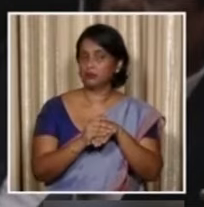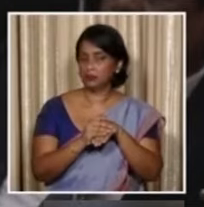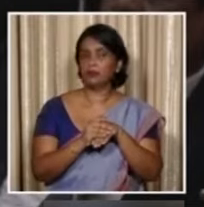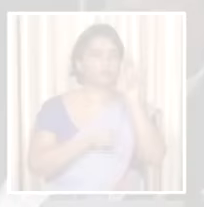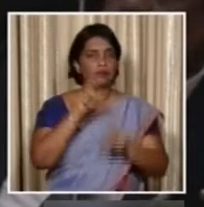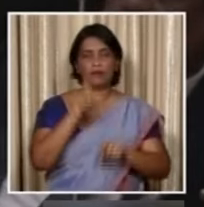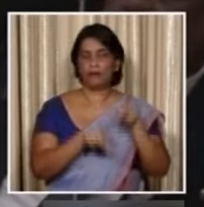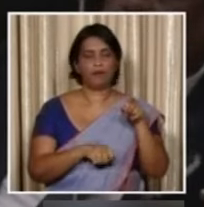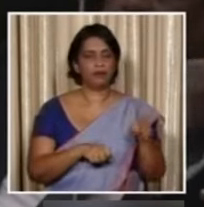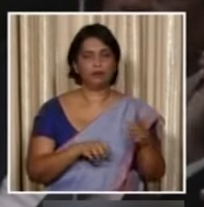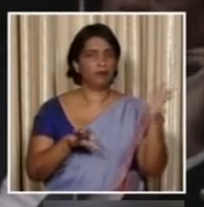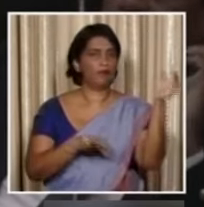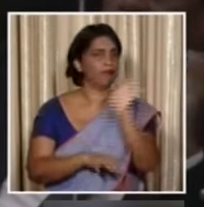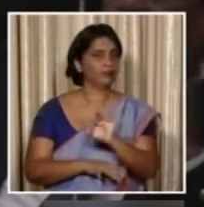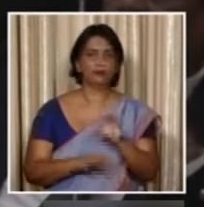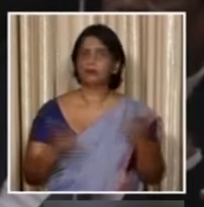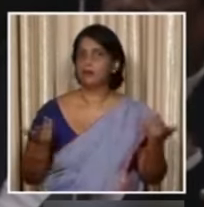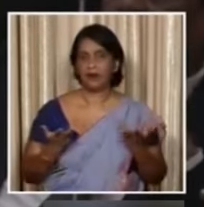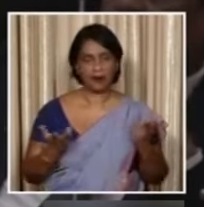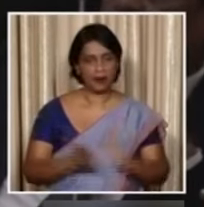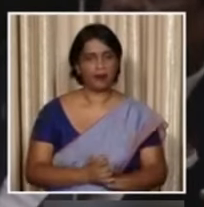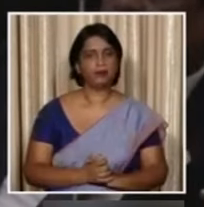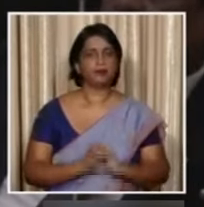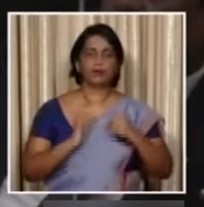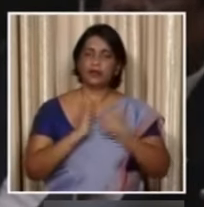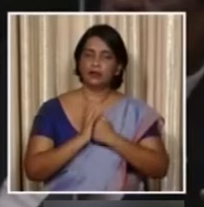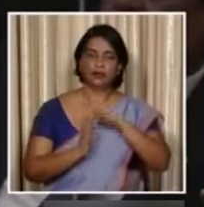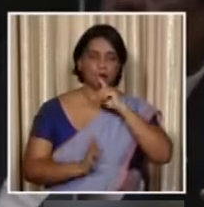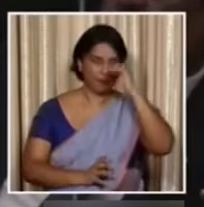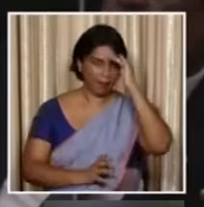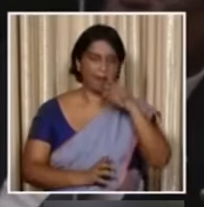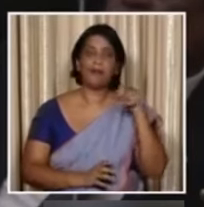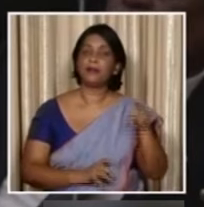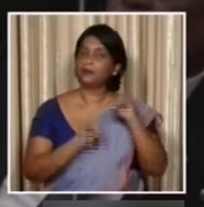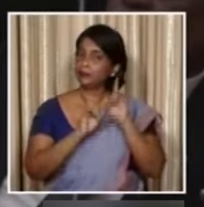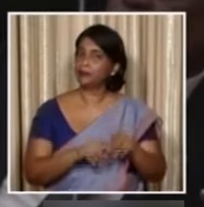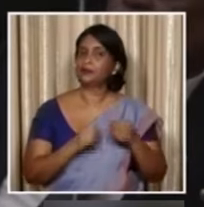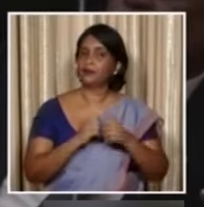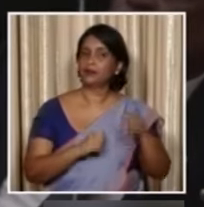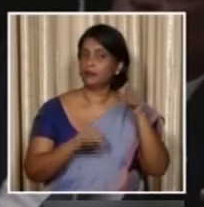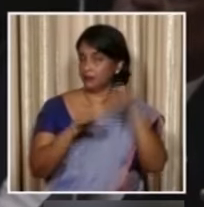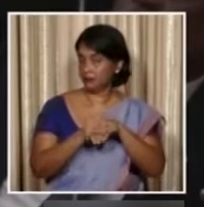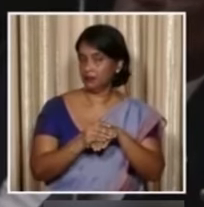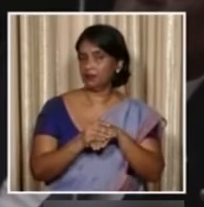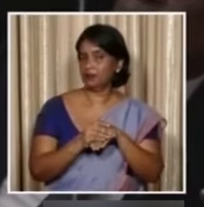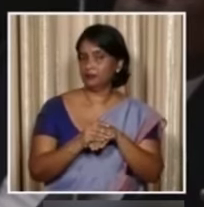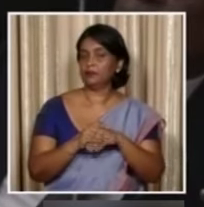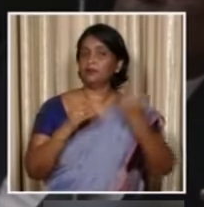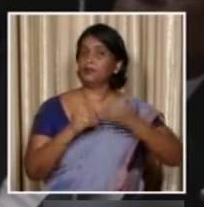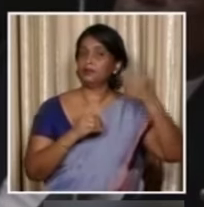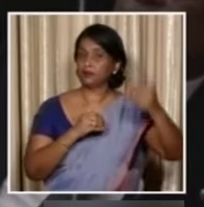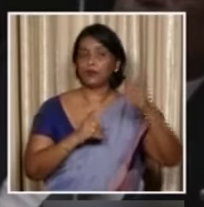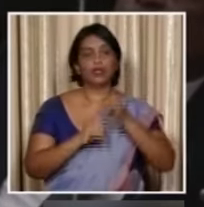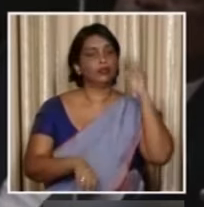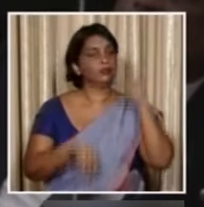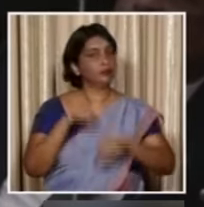කිසිදු තැනැත්තෙක් පත් කළ නොහැක. ජනාධිපතිවරයාට වැඩ බලන පොලිස්පතිවරයෙකු පත්කිරීමේ නීතිමය ප්‍රතිපාදන මෙම